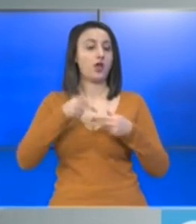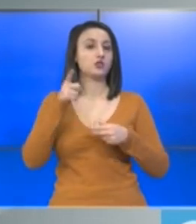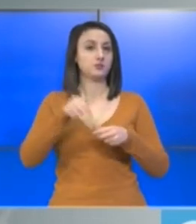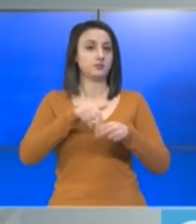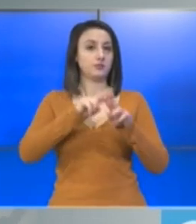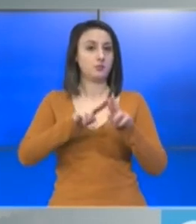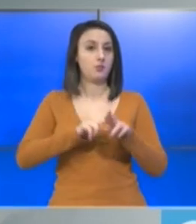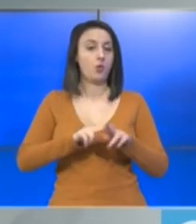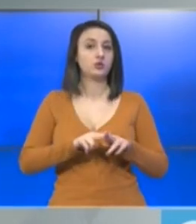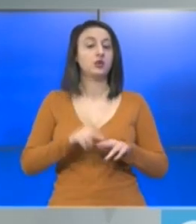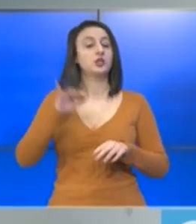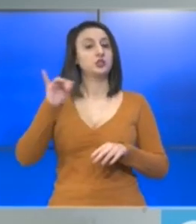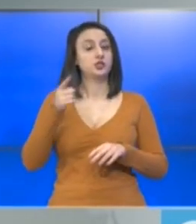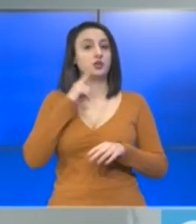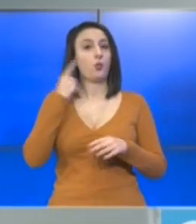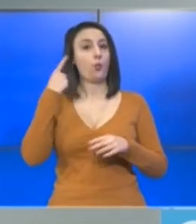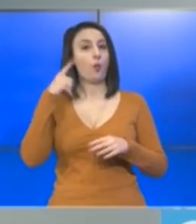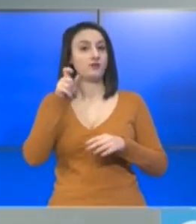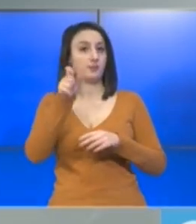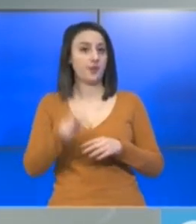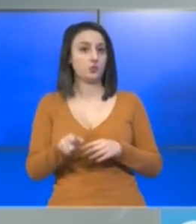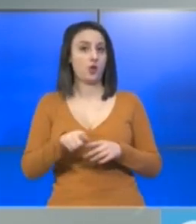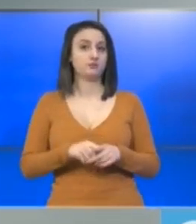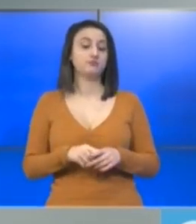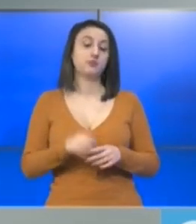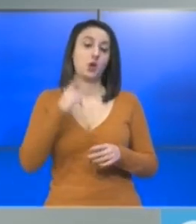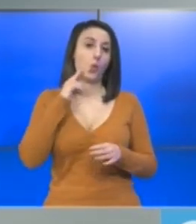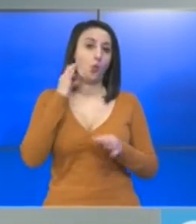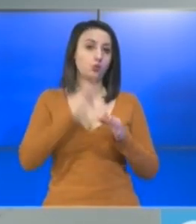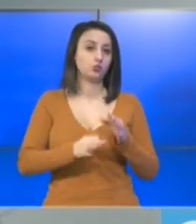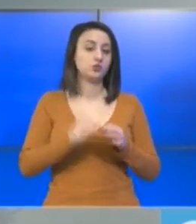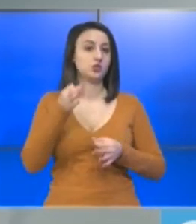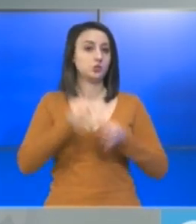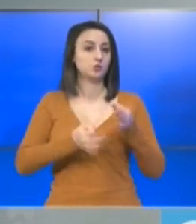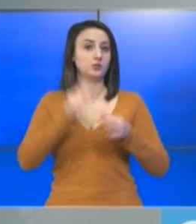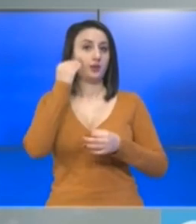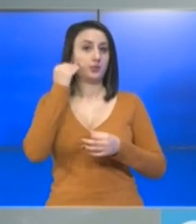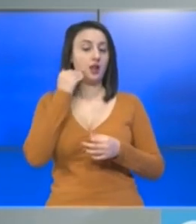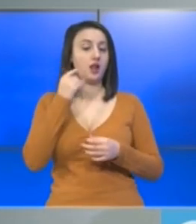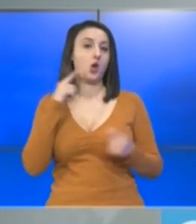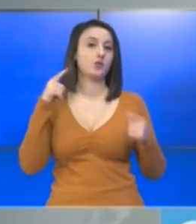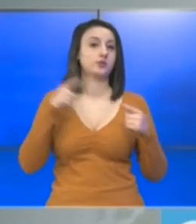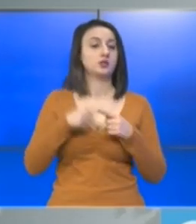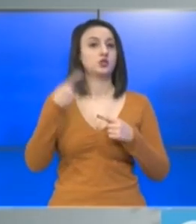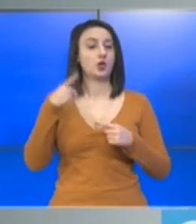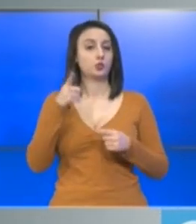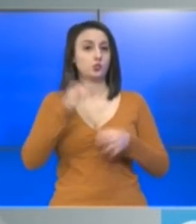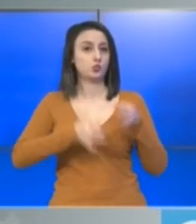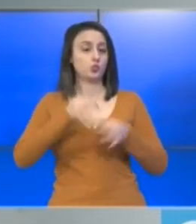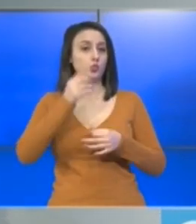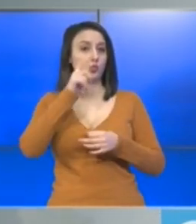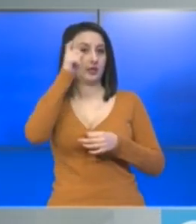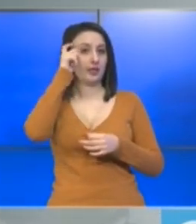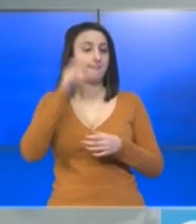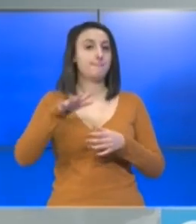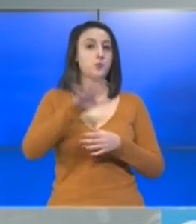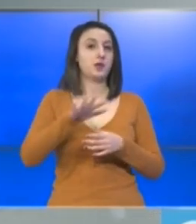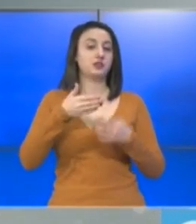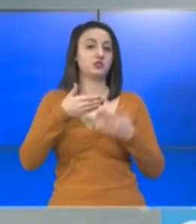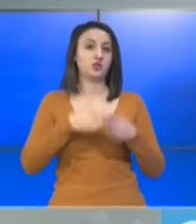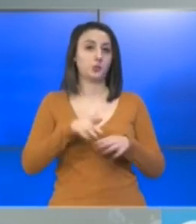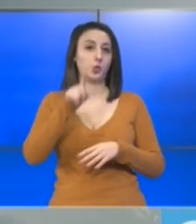această modalitate ci doar de la o altă persoană concluziile studiului american le contrazic pe cele ale unui studiu chinez publicat la